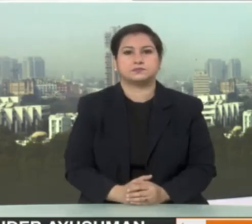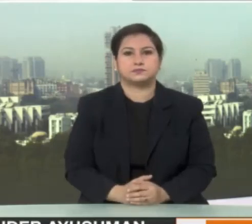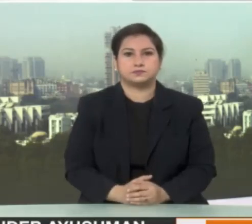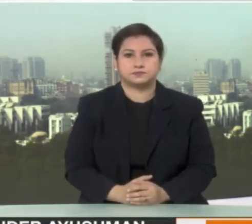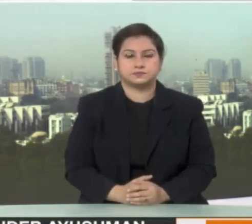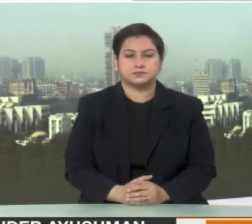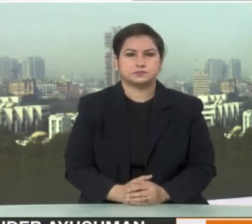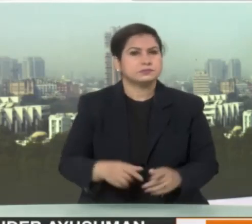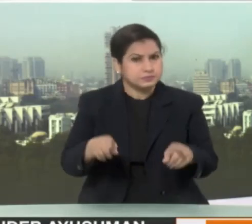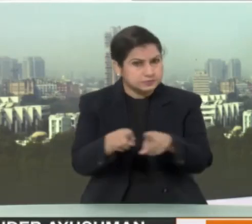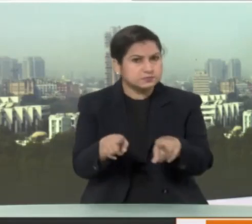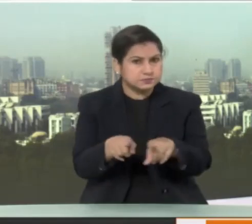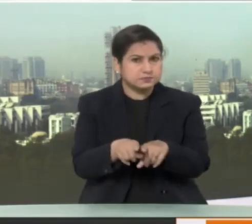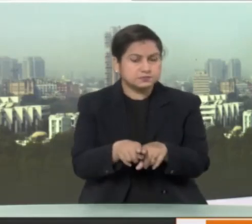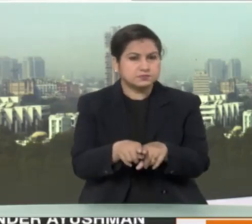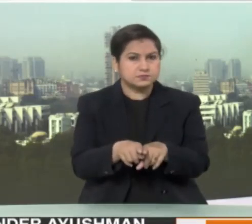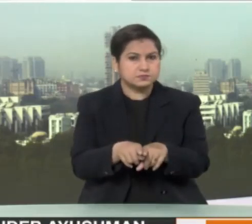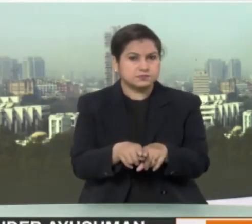और